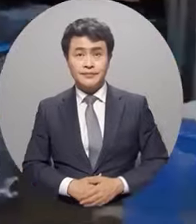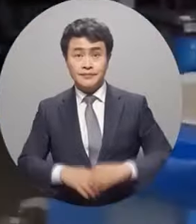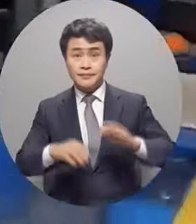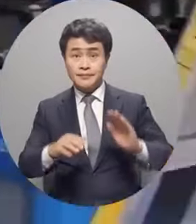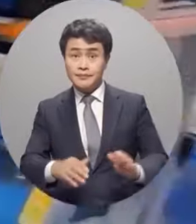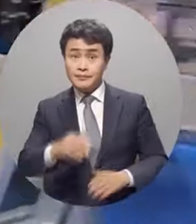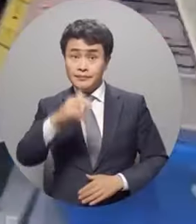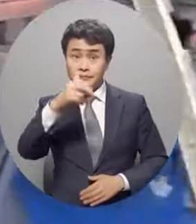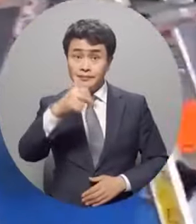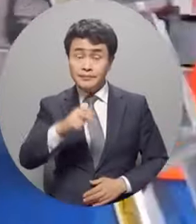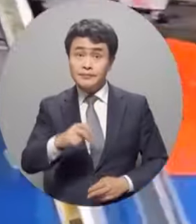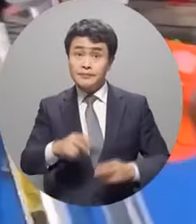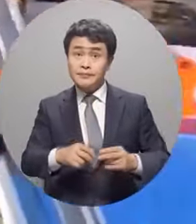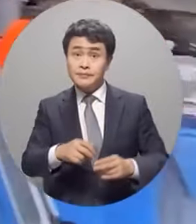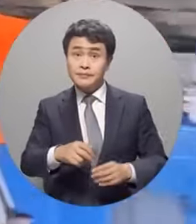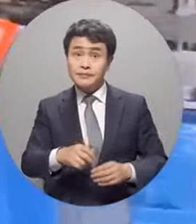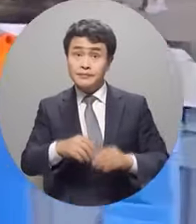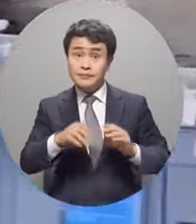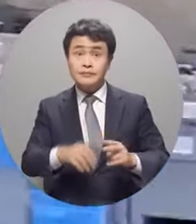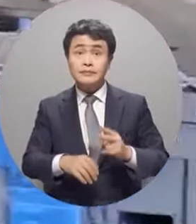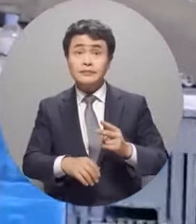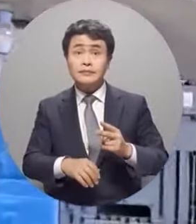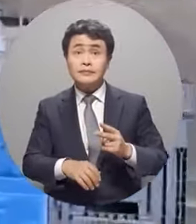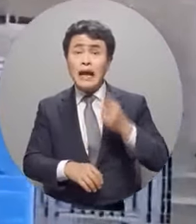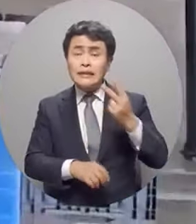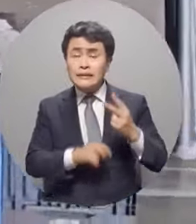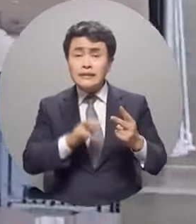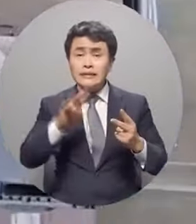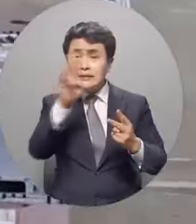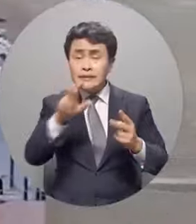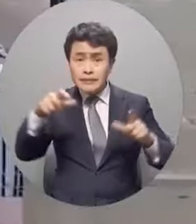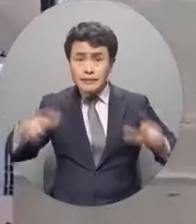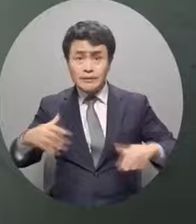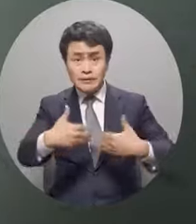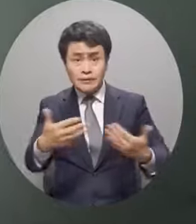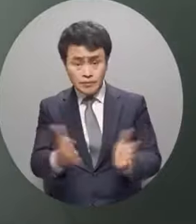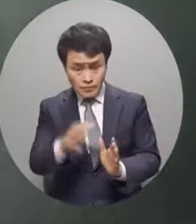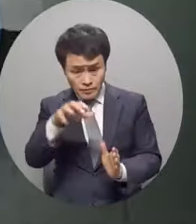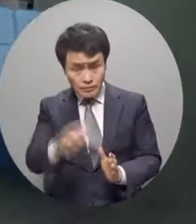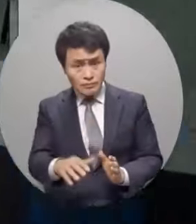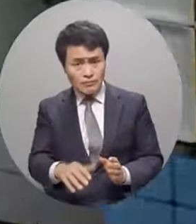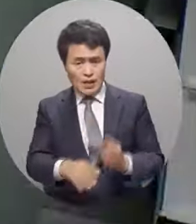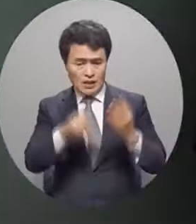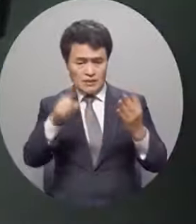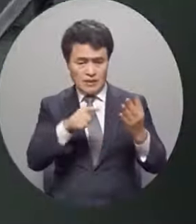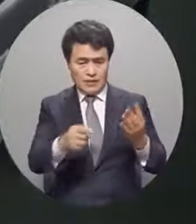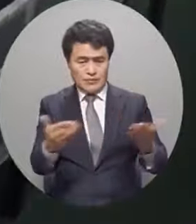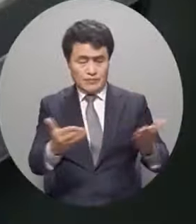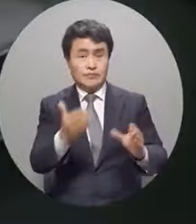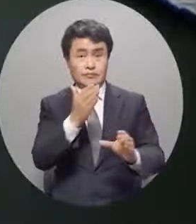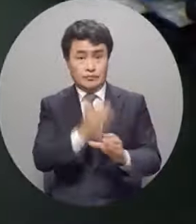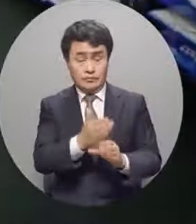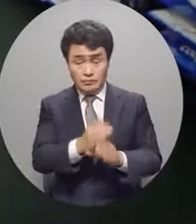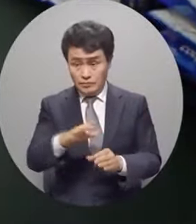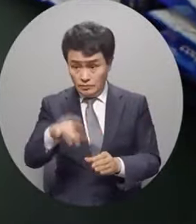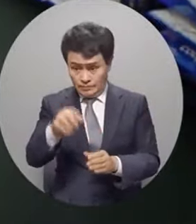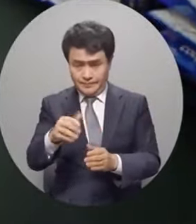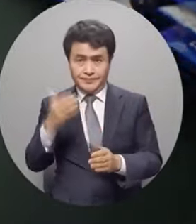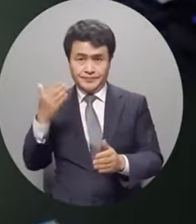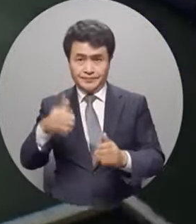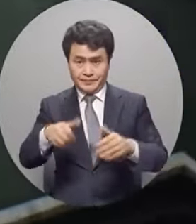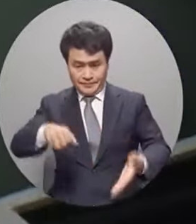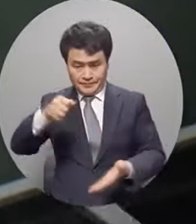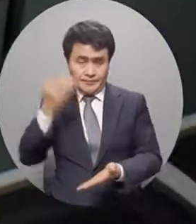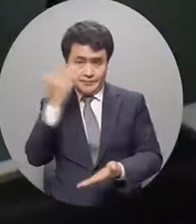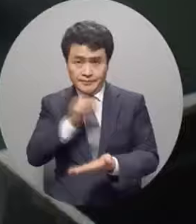쿠팡 시흥 이캠프의 프레시백 세척 작업장. 통상 4인 1조가 작업대 한계를 맞습니다. 먼저 가방을 세척기에